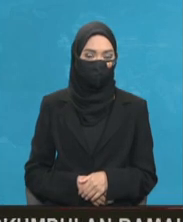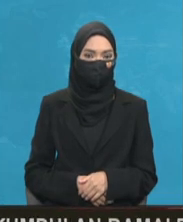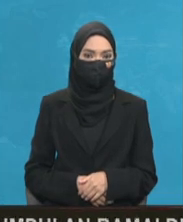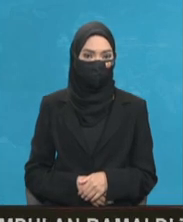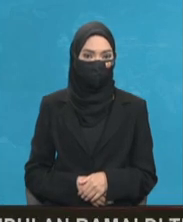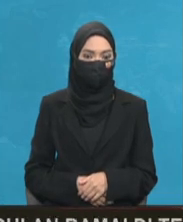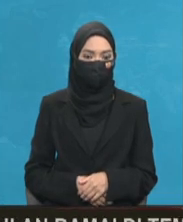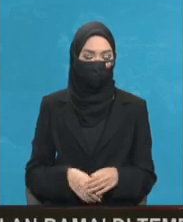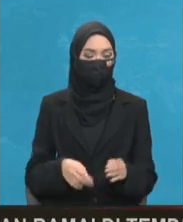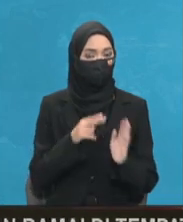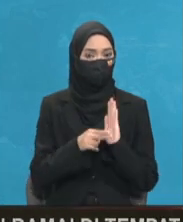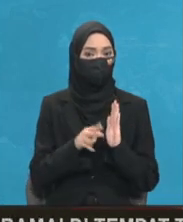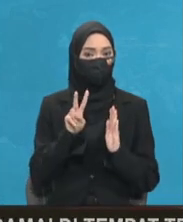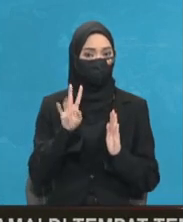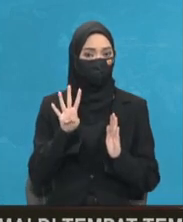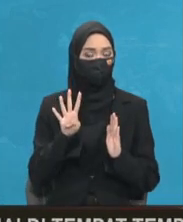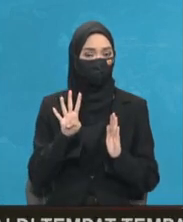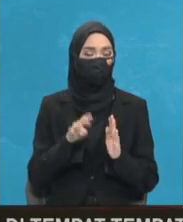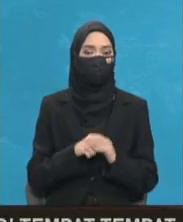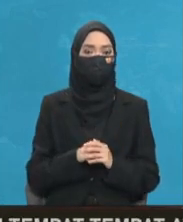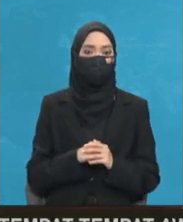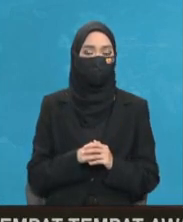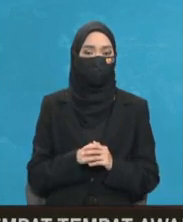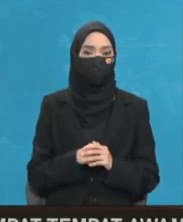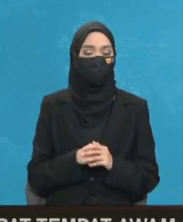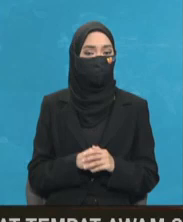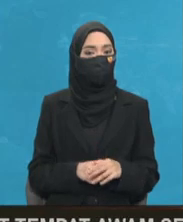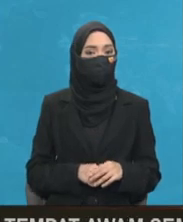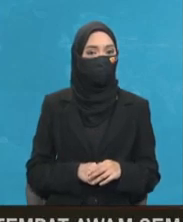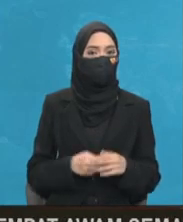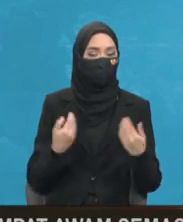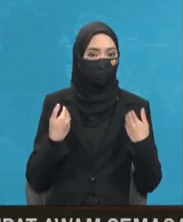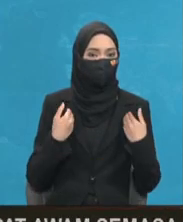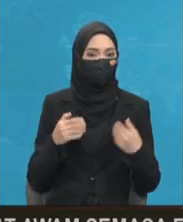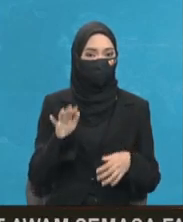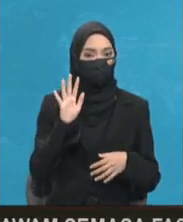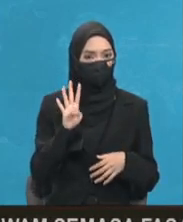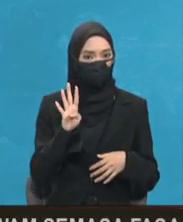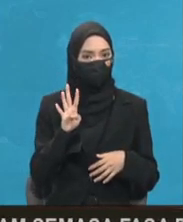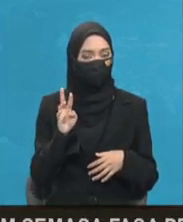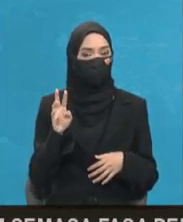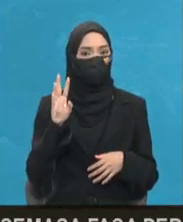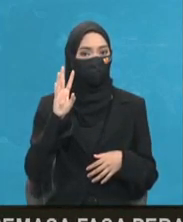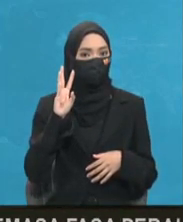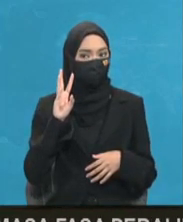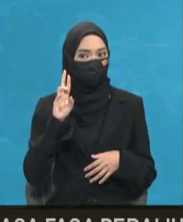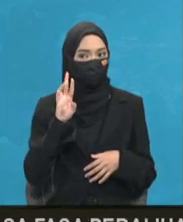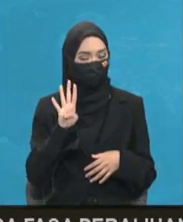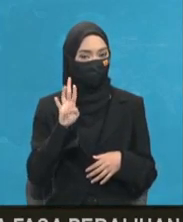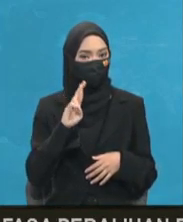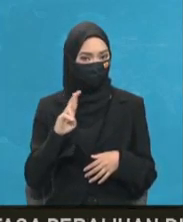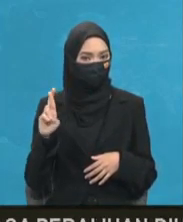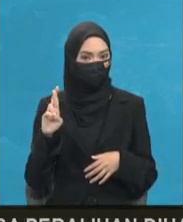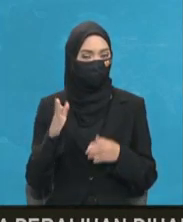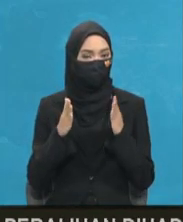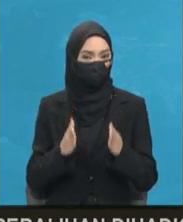Hai di dalam tempo 24 jam yang lalu sebanyak hamparan 4682 sampel telah diuji bagi barista skor-2